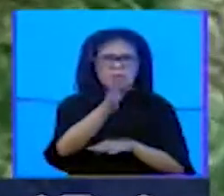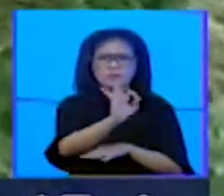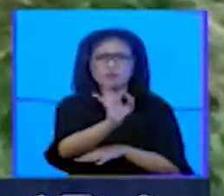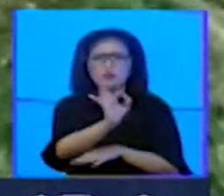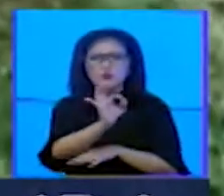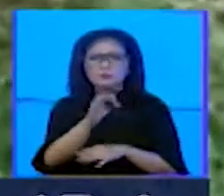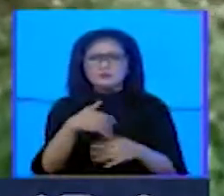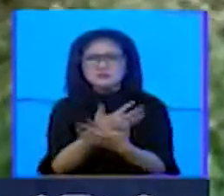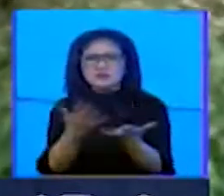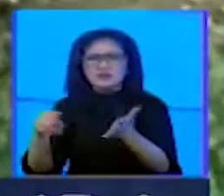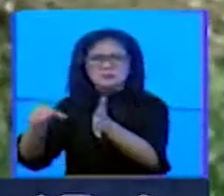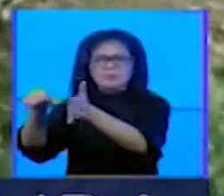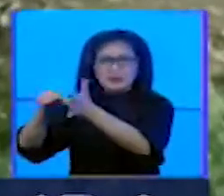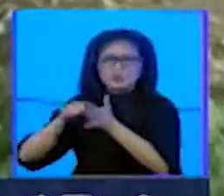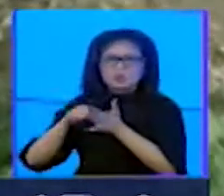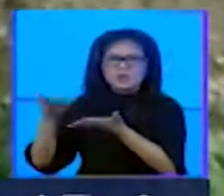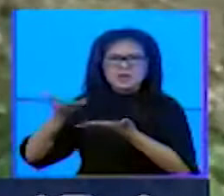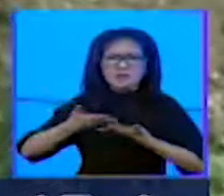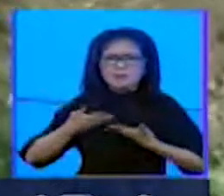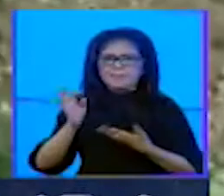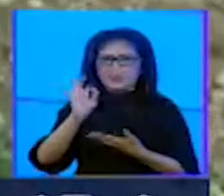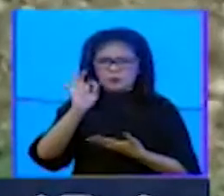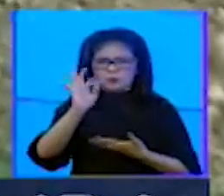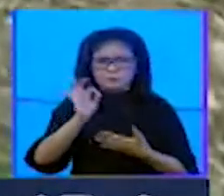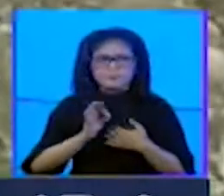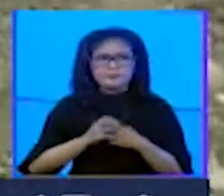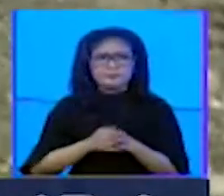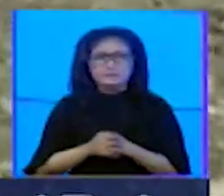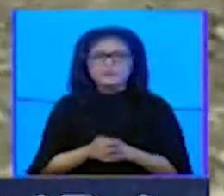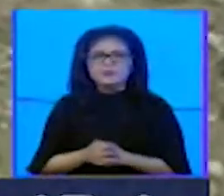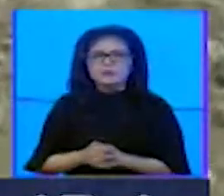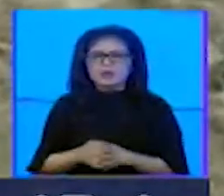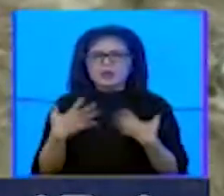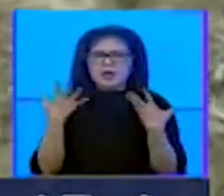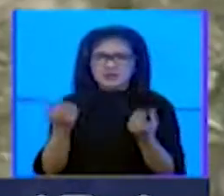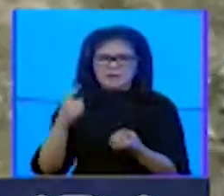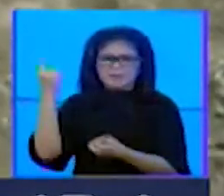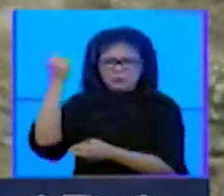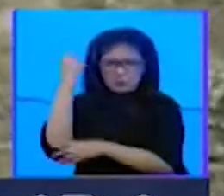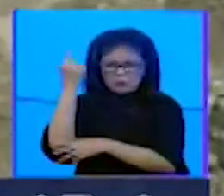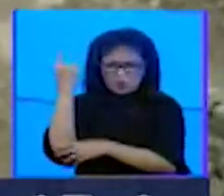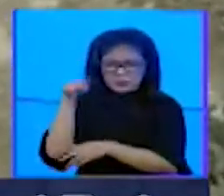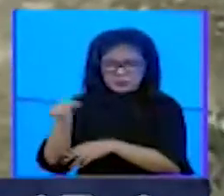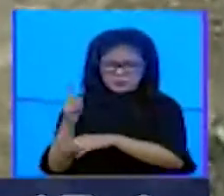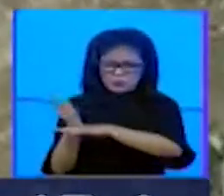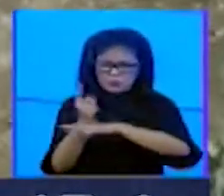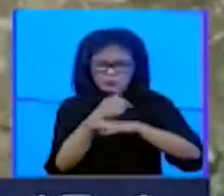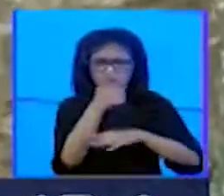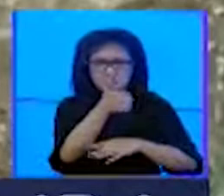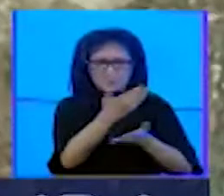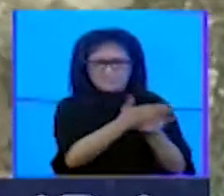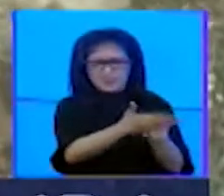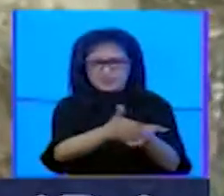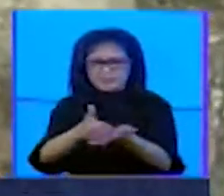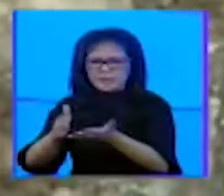belum mendapatkan informasi dari dua desain mohon helikopter dikerahkan untuk mendrop bantuan di keenam desa yang